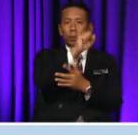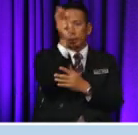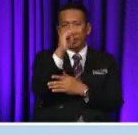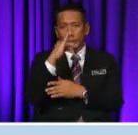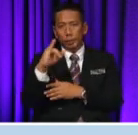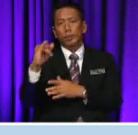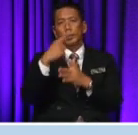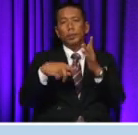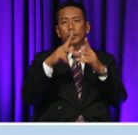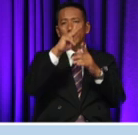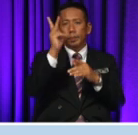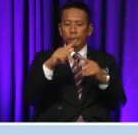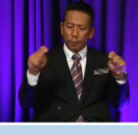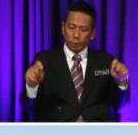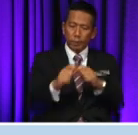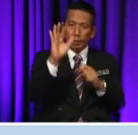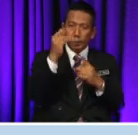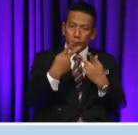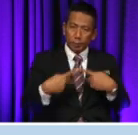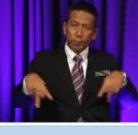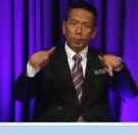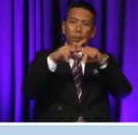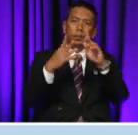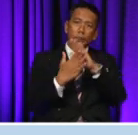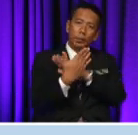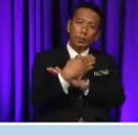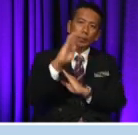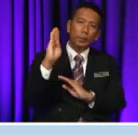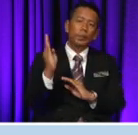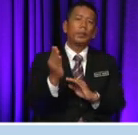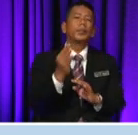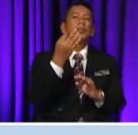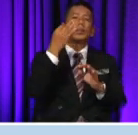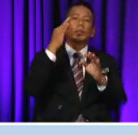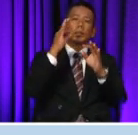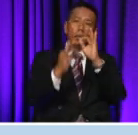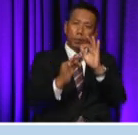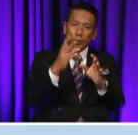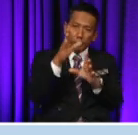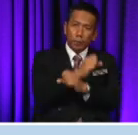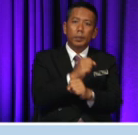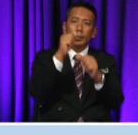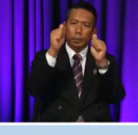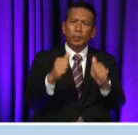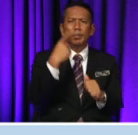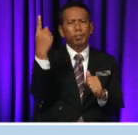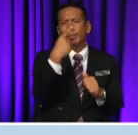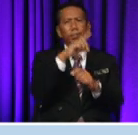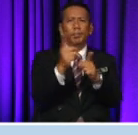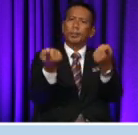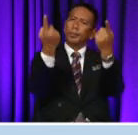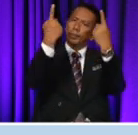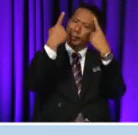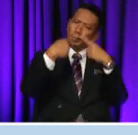Apakah tindakan yang perlu dilakukan oleh Beliau sekiranya terdapat ahli yang sering tidak hadir